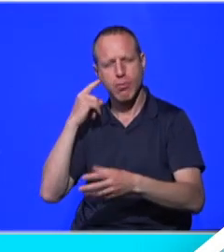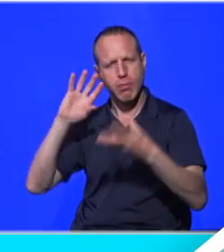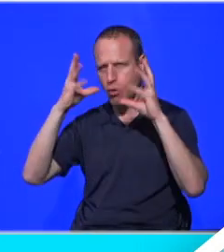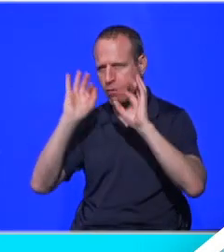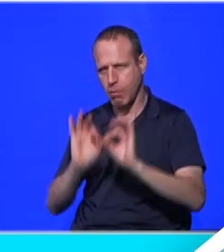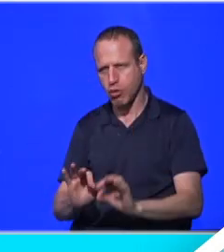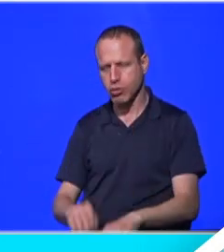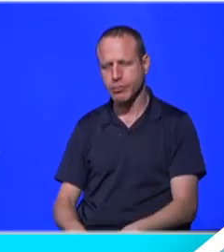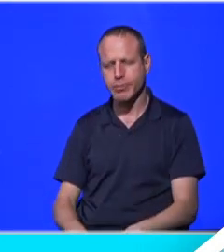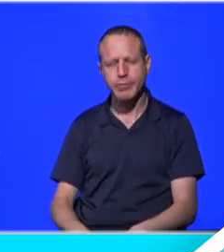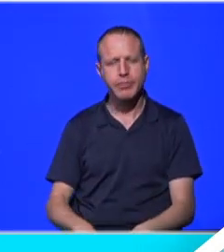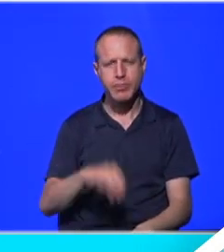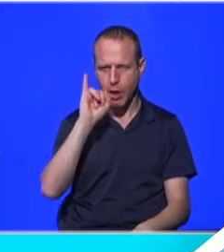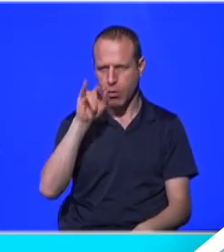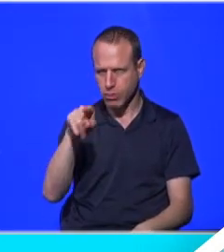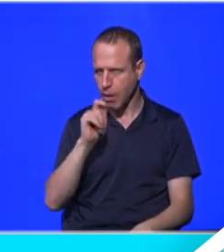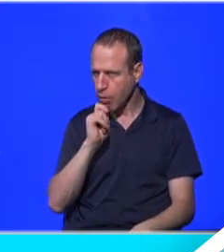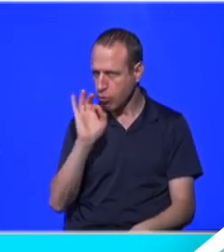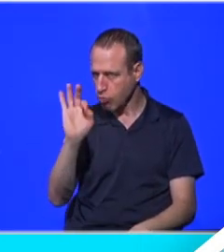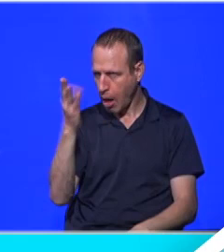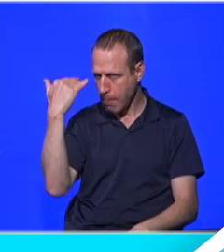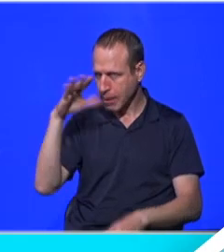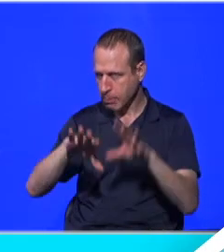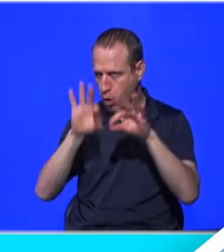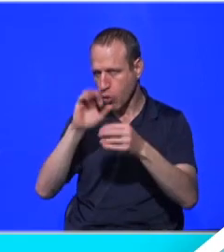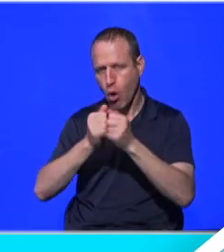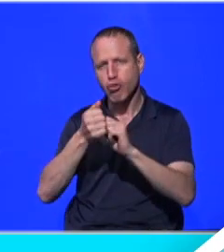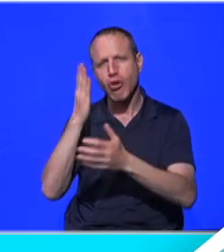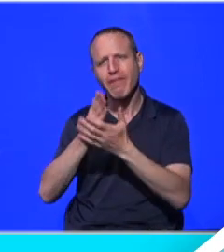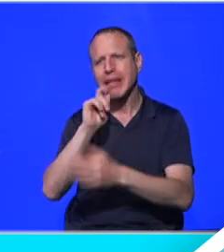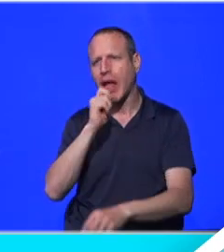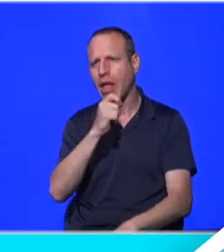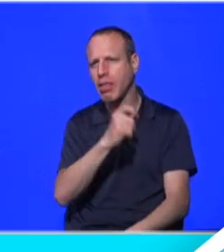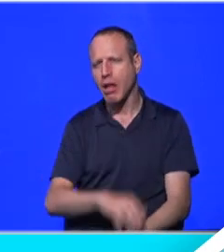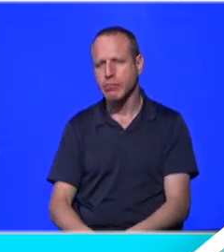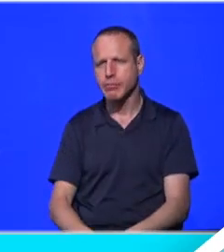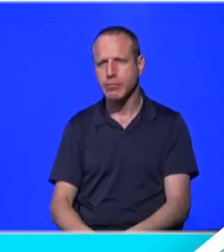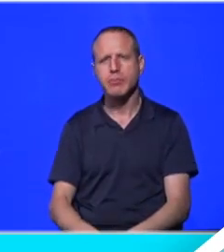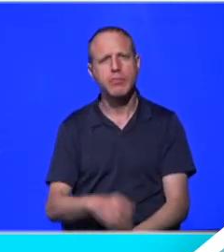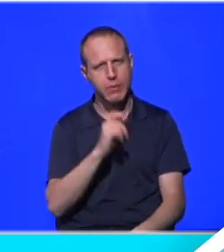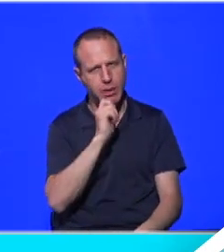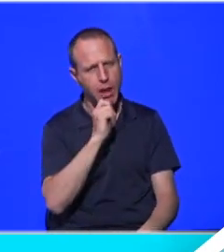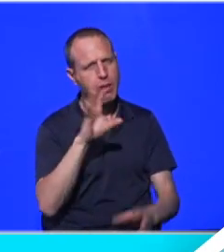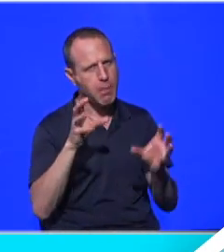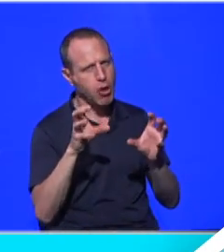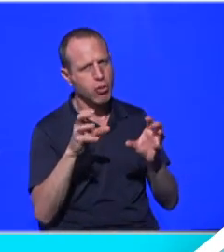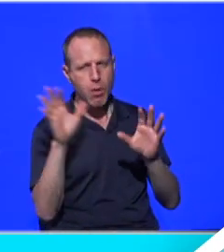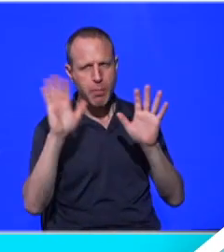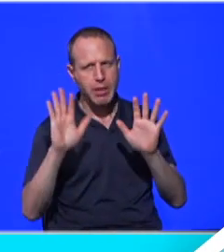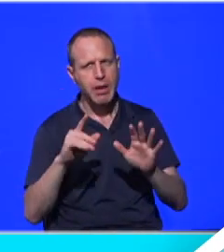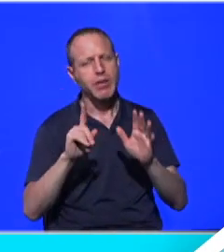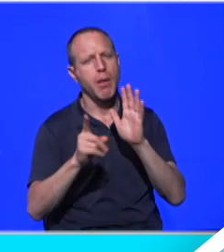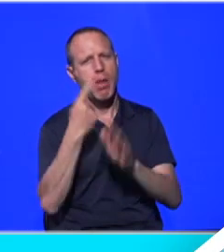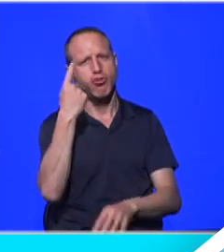ירון, אנחנו בעצם, זה רעיון ראשון שלך מאז הבחירות, או שכבר התראיינת? התראיינתי ברדיו, בטלוויזיה זה